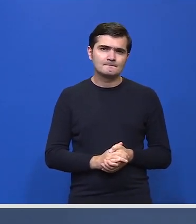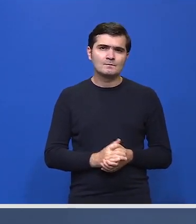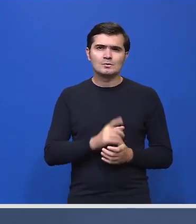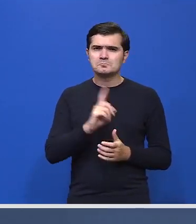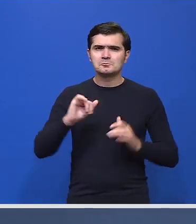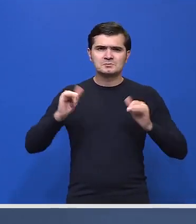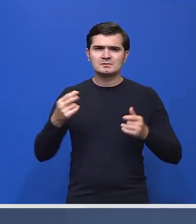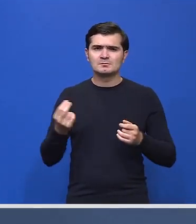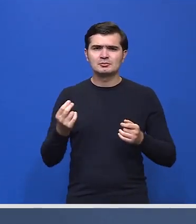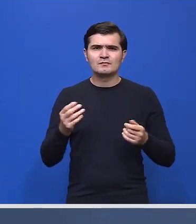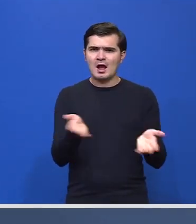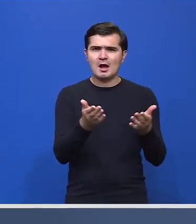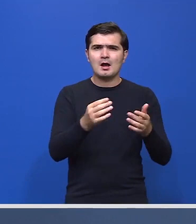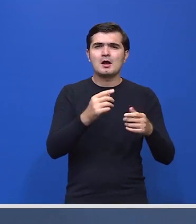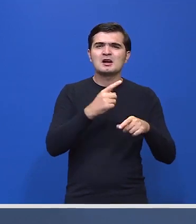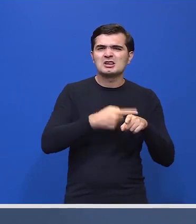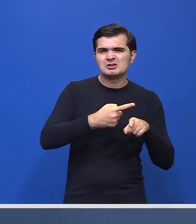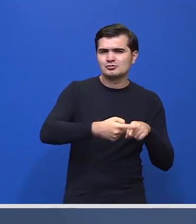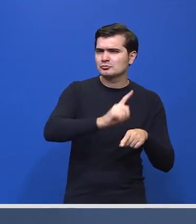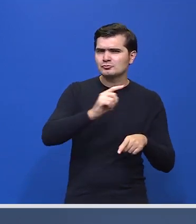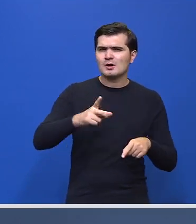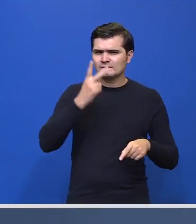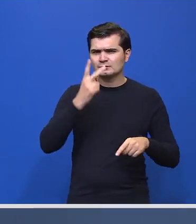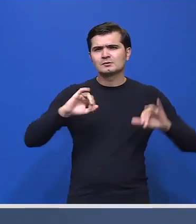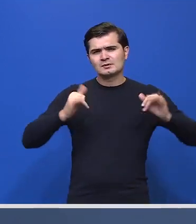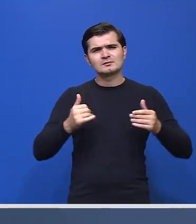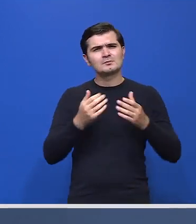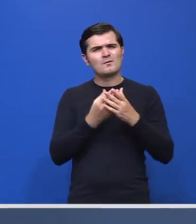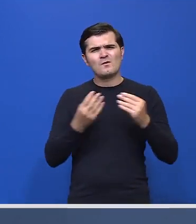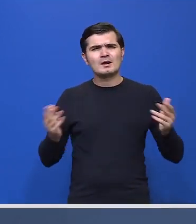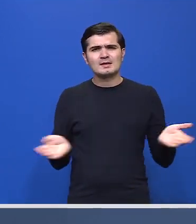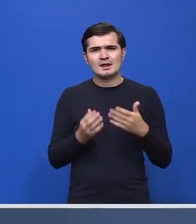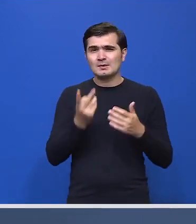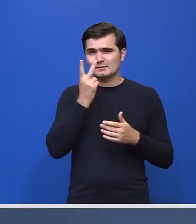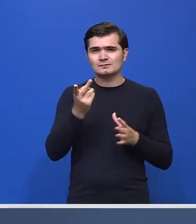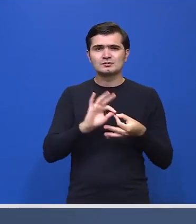lentă și într-o dinamică accelerată. Vedem ce înseamnă efectul inflației asupra